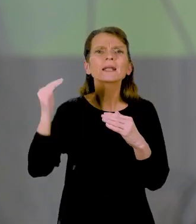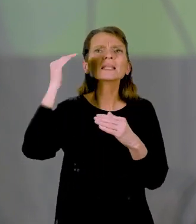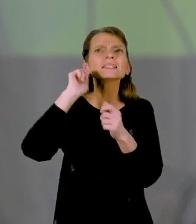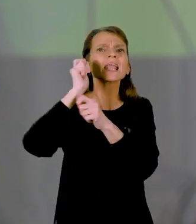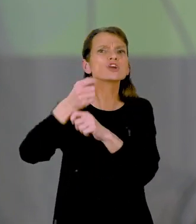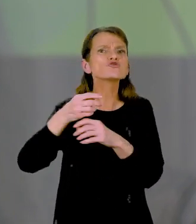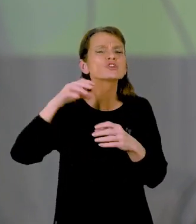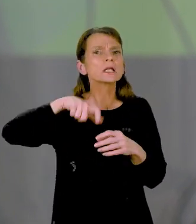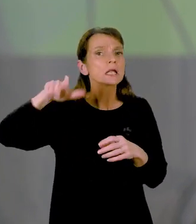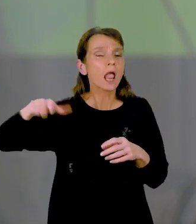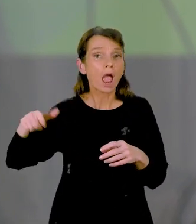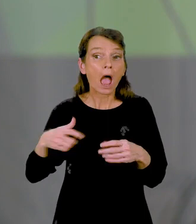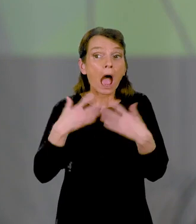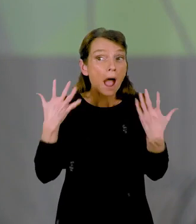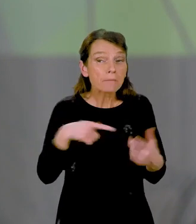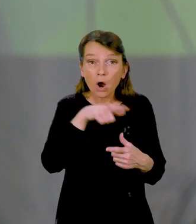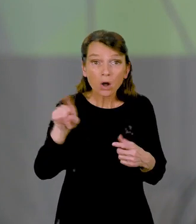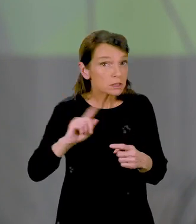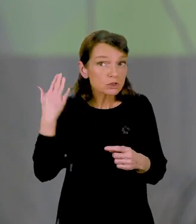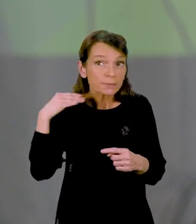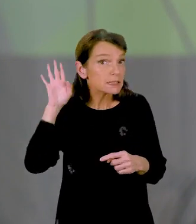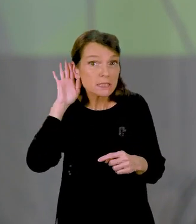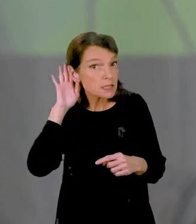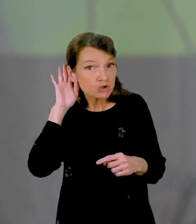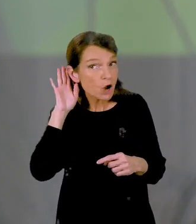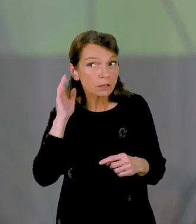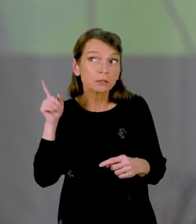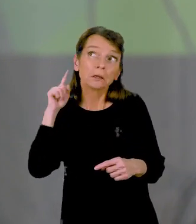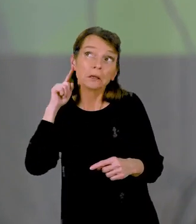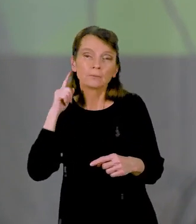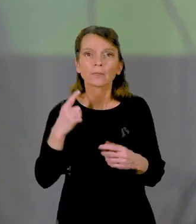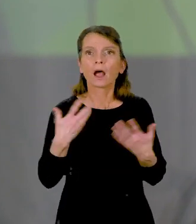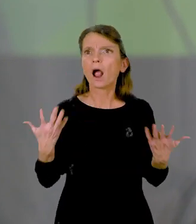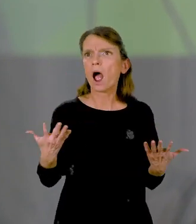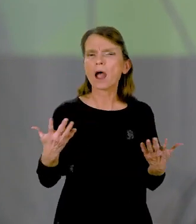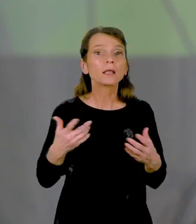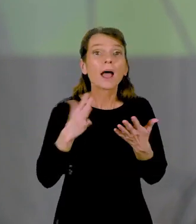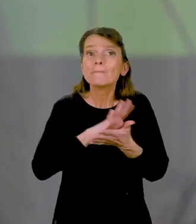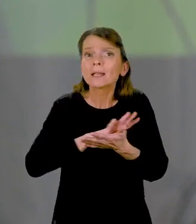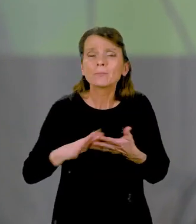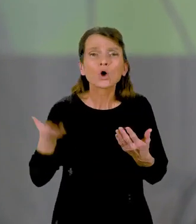ljudi. Samo slišani niso. Kaj slišani? Preprosto jih ni bilo,